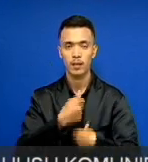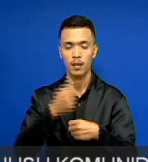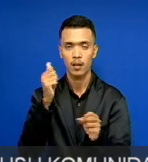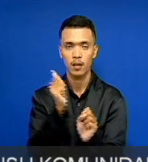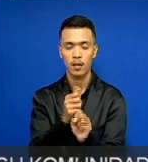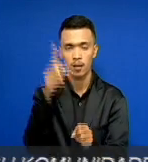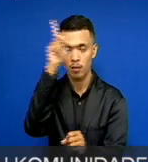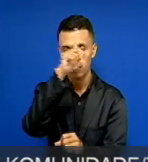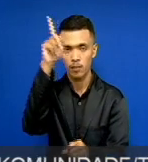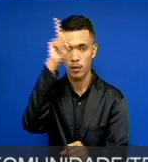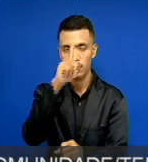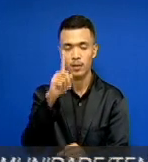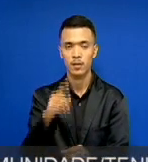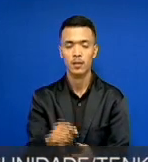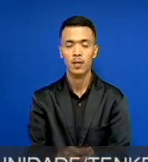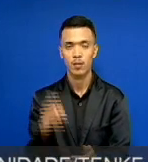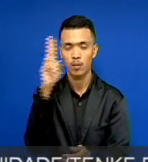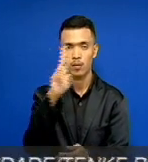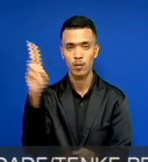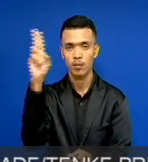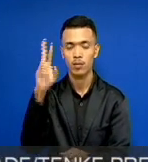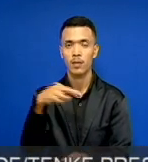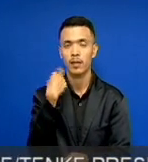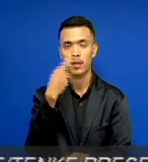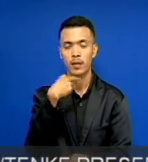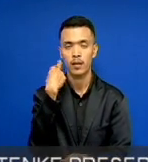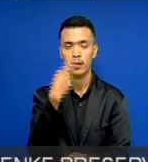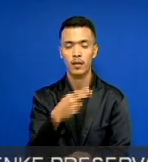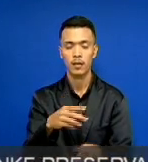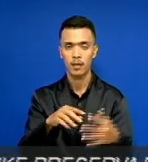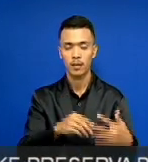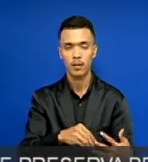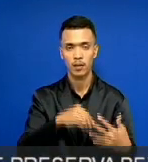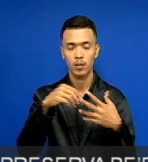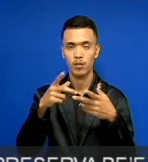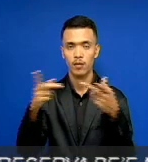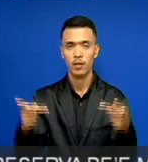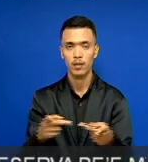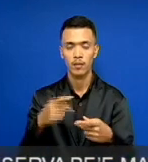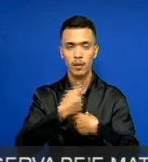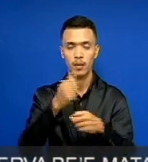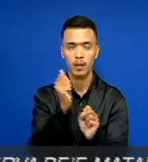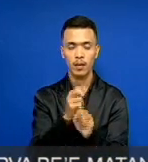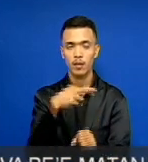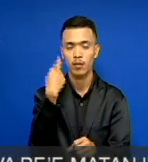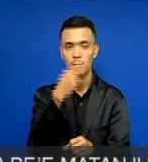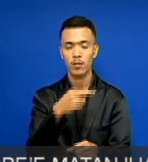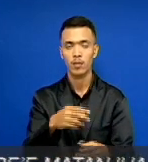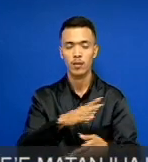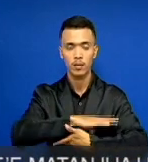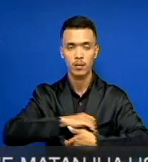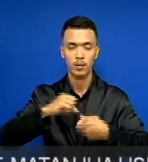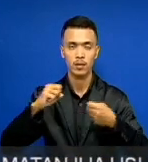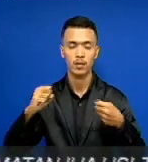pesquisa, pesquisa nih atu usa hari latu, liu ba fatin fatin serang bema ke produce hari, di hari kulit so estraga de tamba so